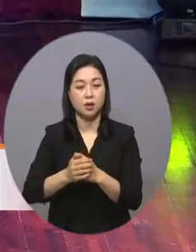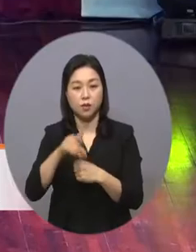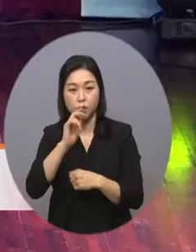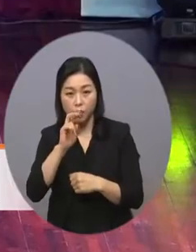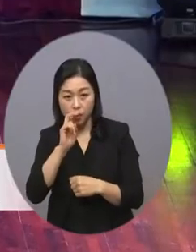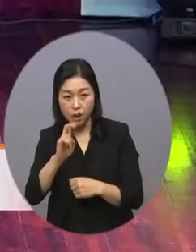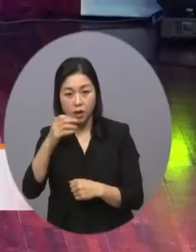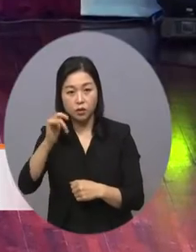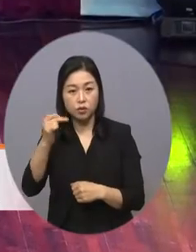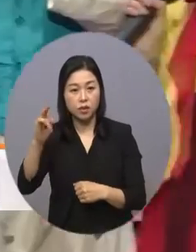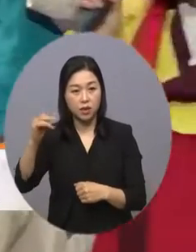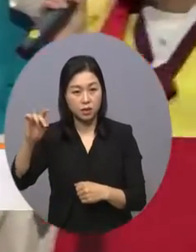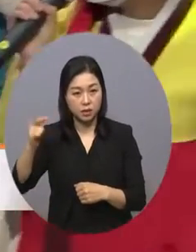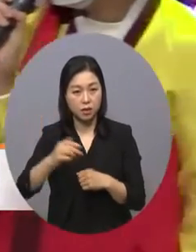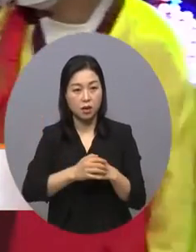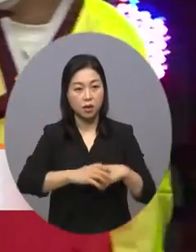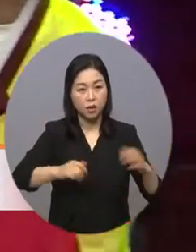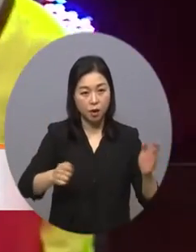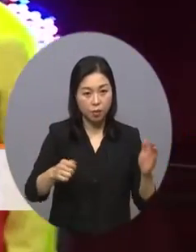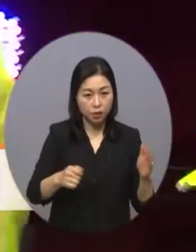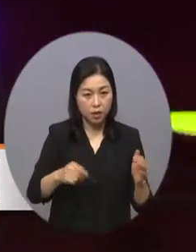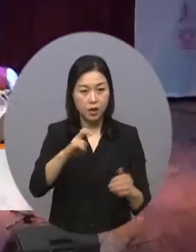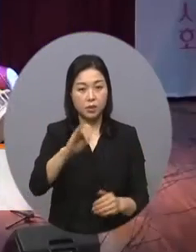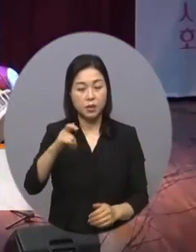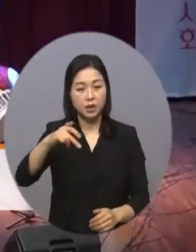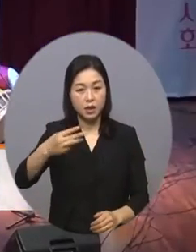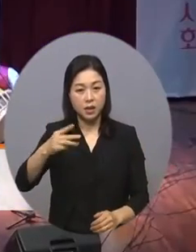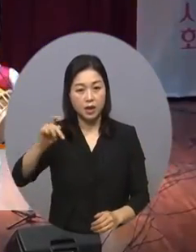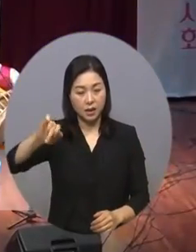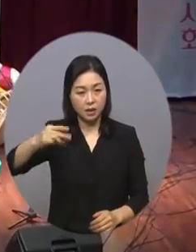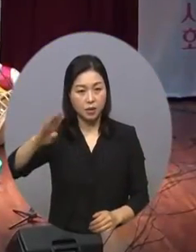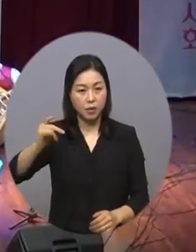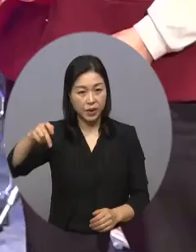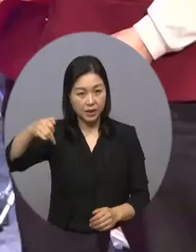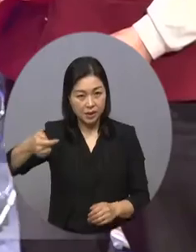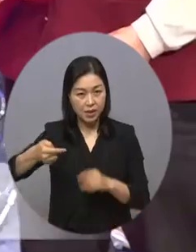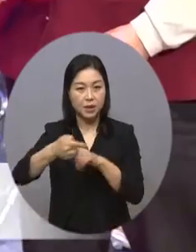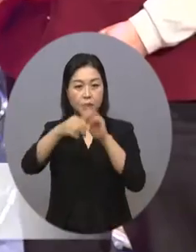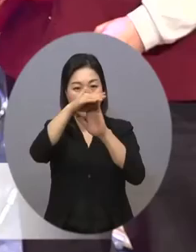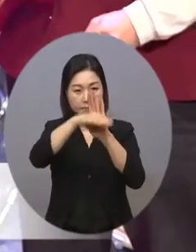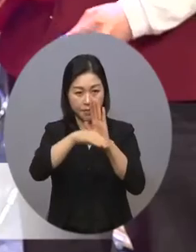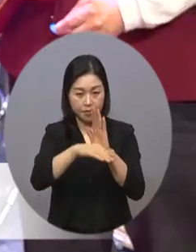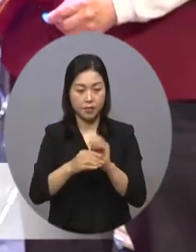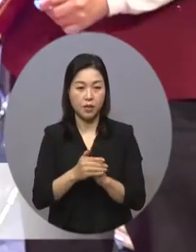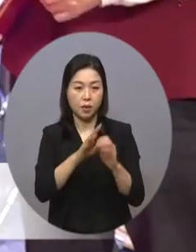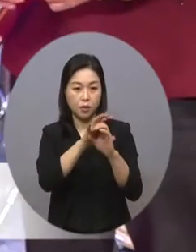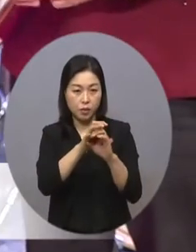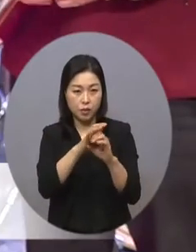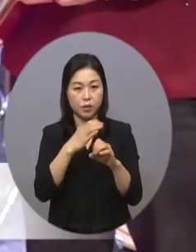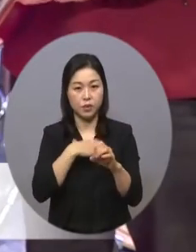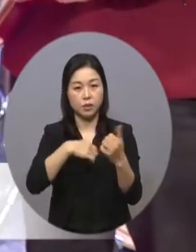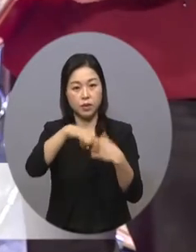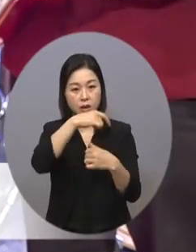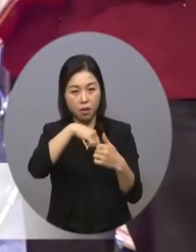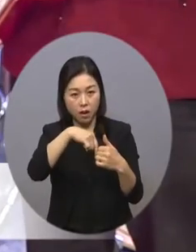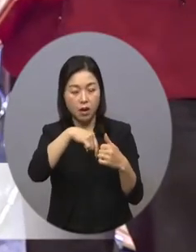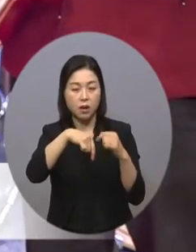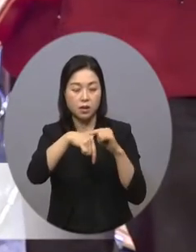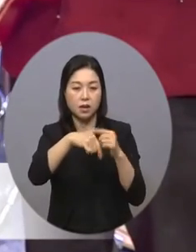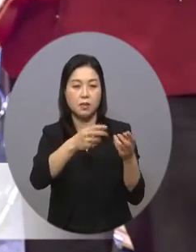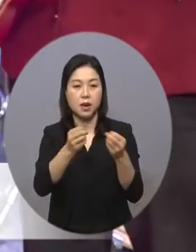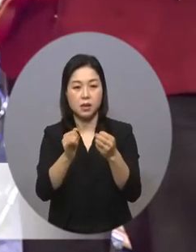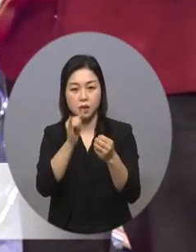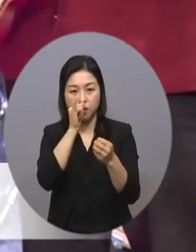성악가, 춘향전, 사물놀이, 미라클 보이즈 순서로 진행되었습니다. 코로나 위기 상황에 심각한 상황까지